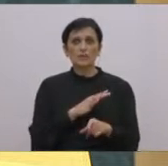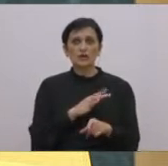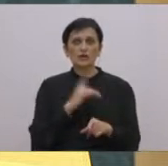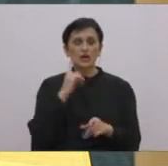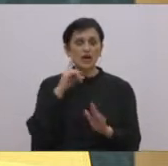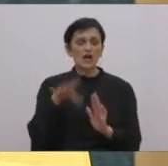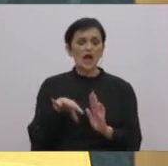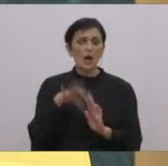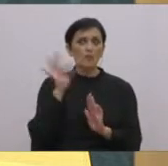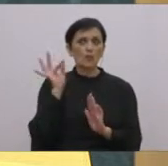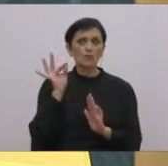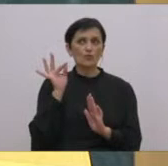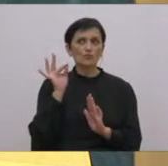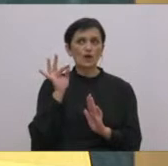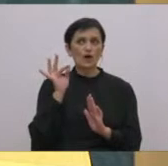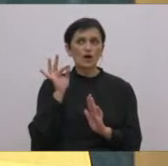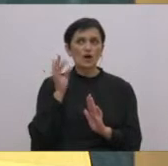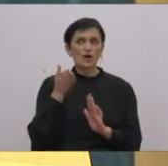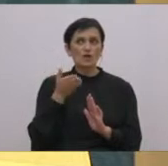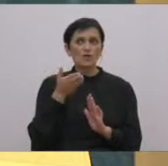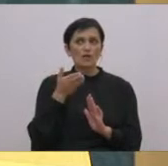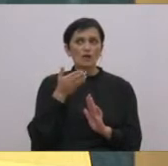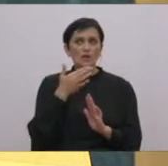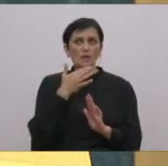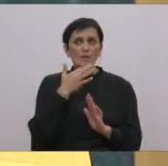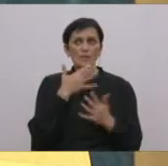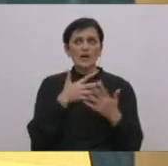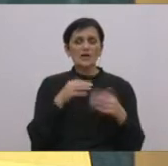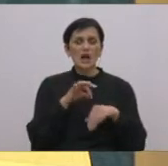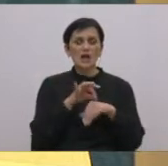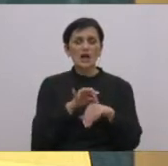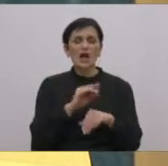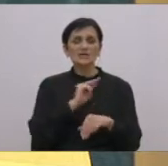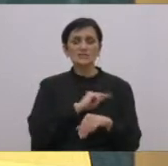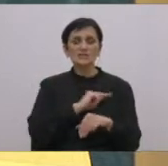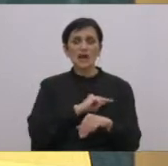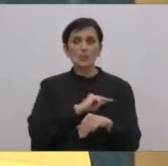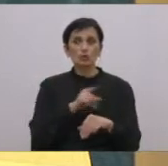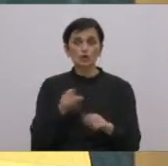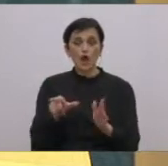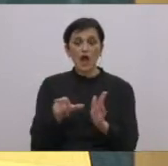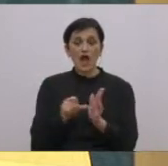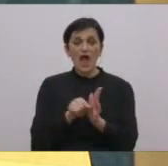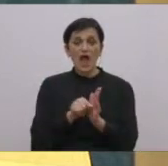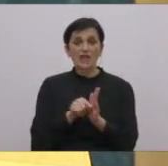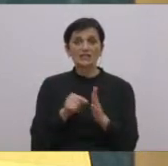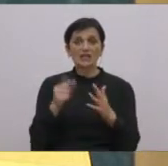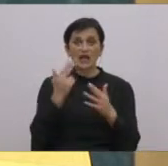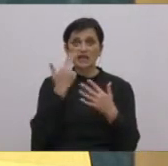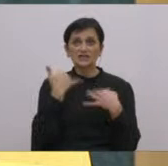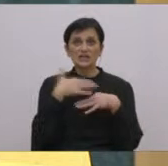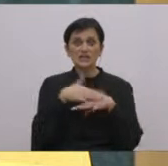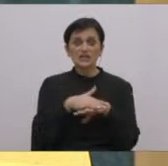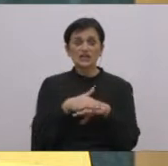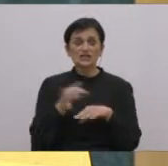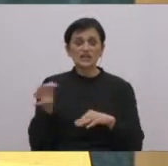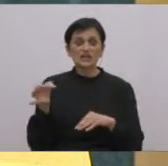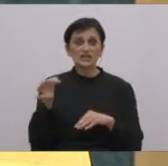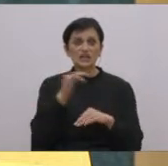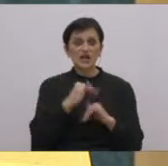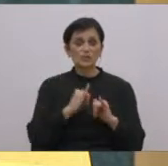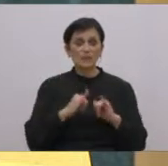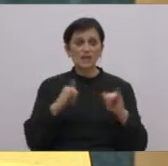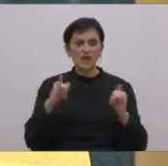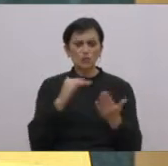გამოვარჩევდი მრავალ გაწეულ სამუშაოსთან ერთად ინტეგრირებული რეგიონების